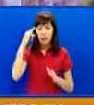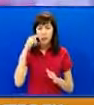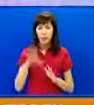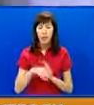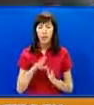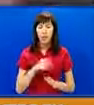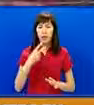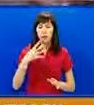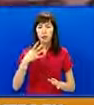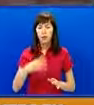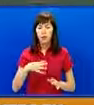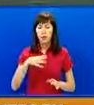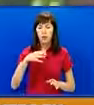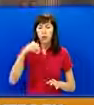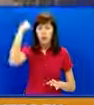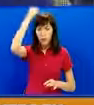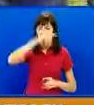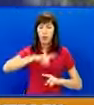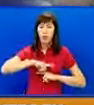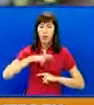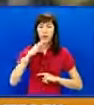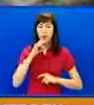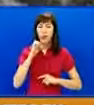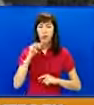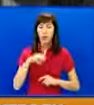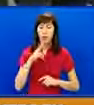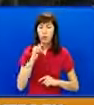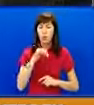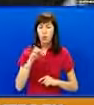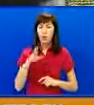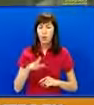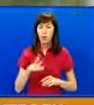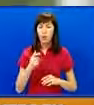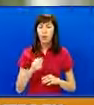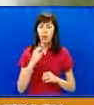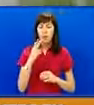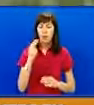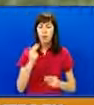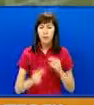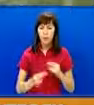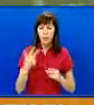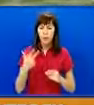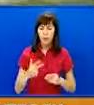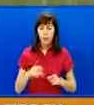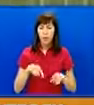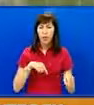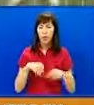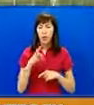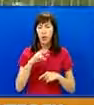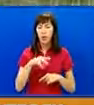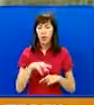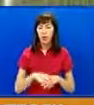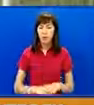избран 24-летний полузащитник «Кайрата» Исламбек Куат. На его счету 12 матчей и 3 забитых